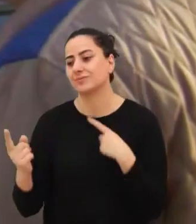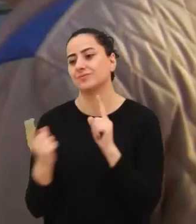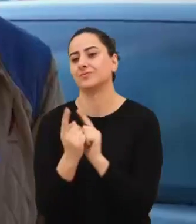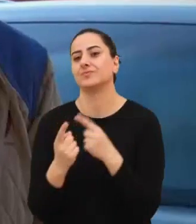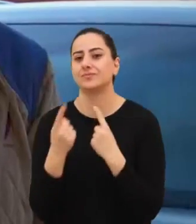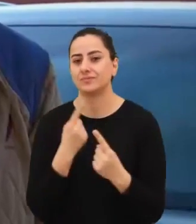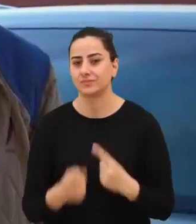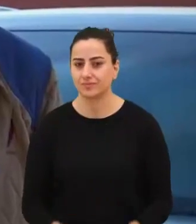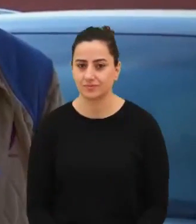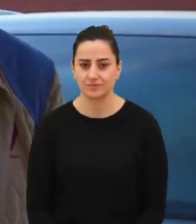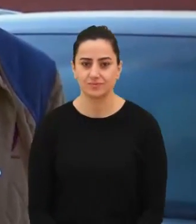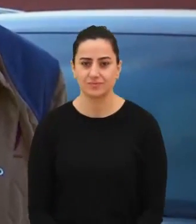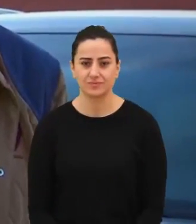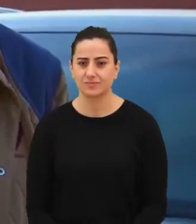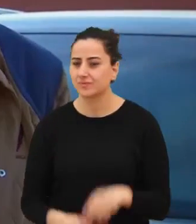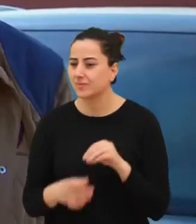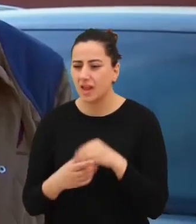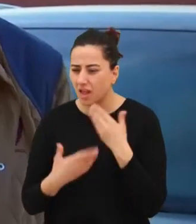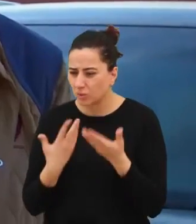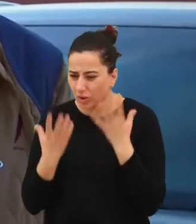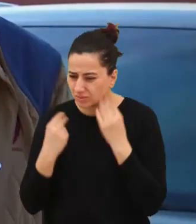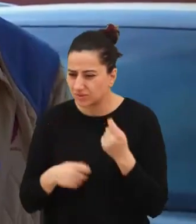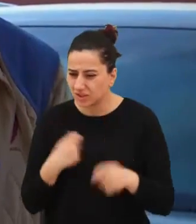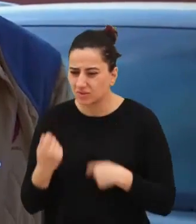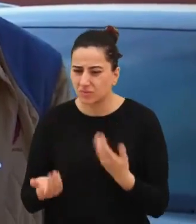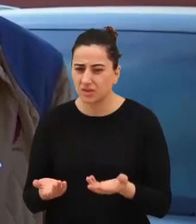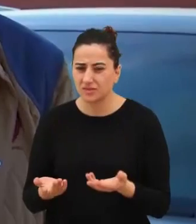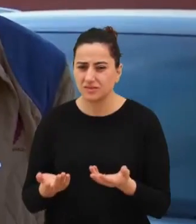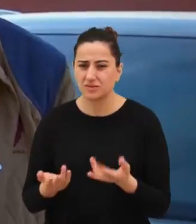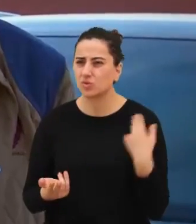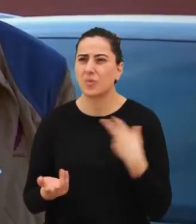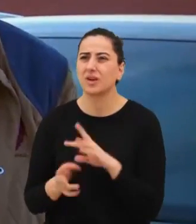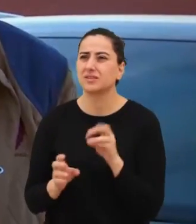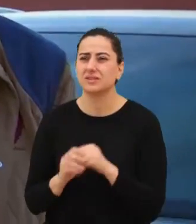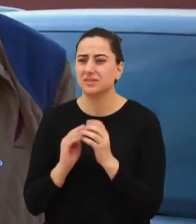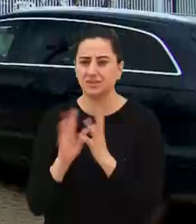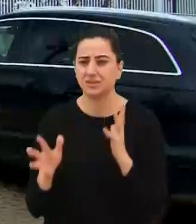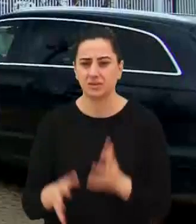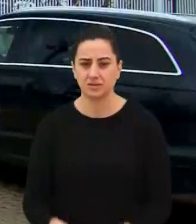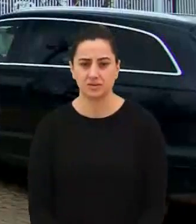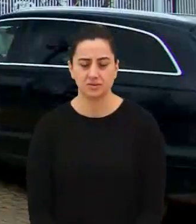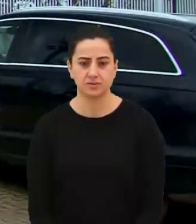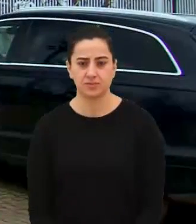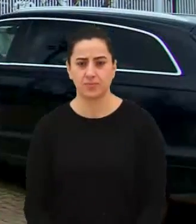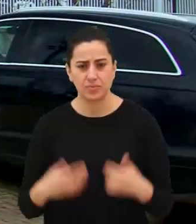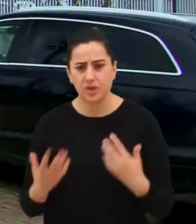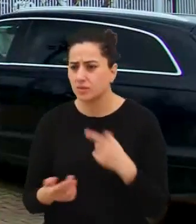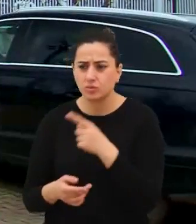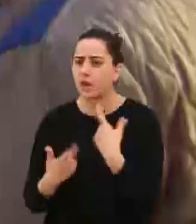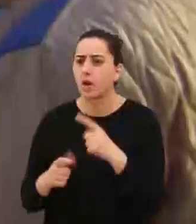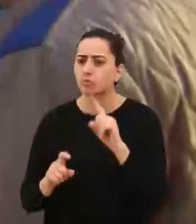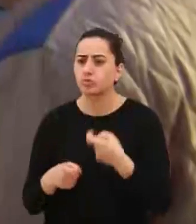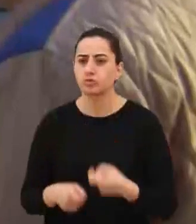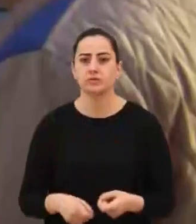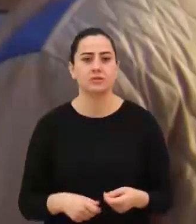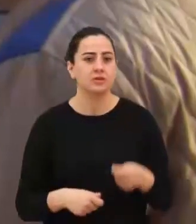ilgileniyorum. Ne anlatıyorsun Şükrü? Ne saçma sapan konuşuyorsun ya? Ne numaratörü, ne sırası? Ayrıca sen bunu nereden buldun?